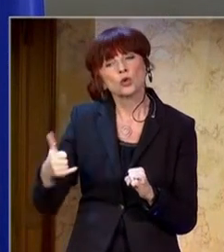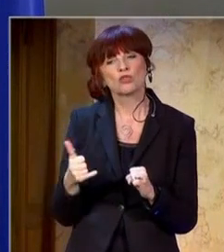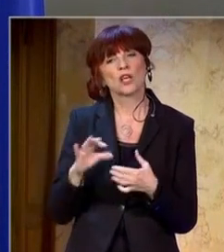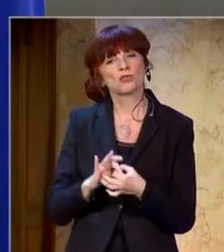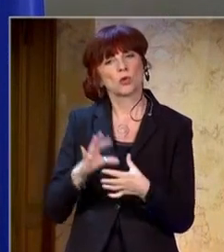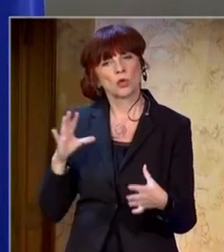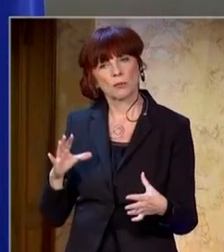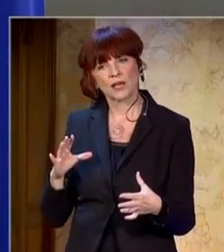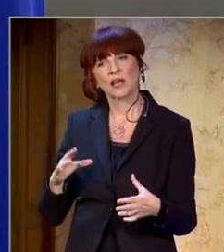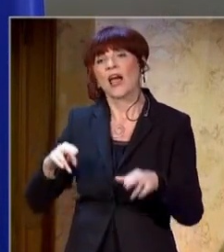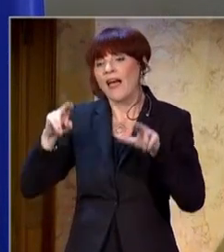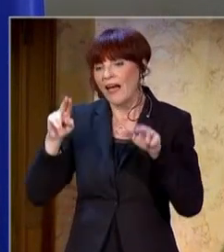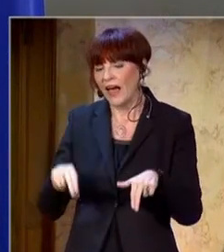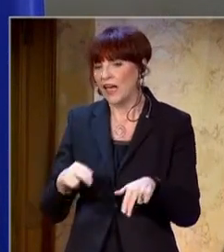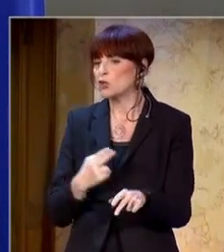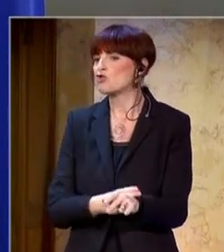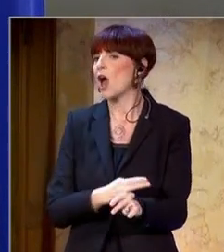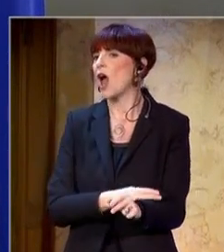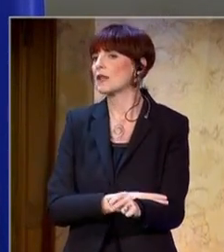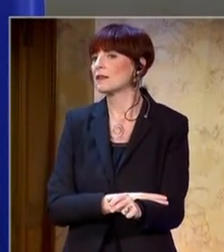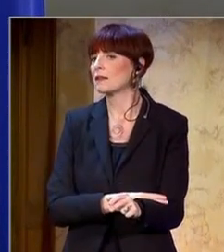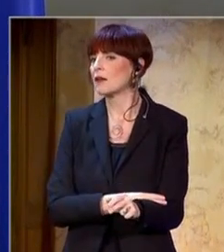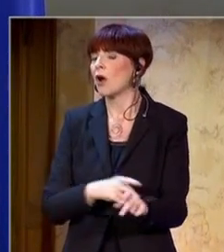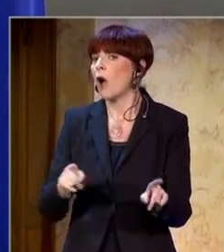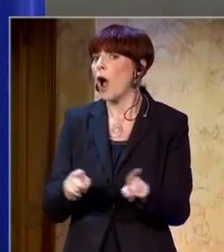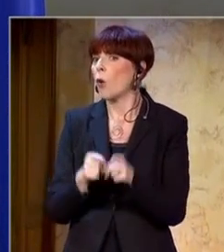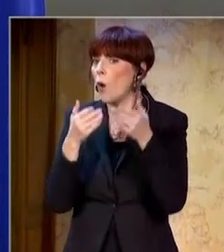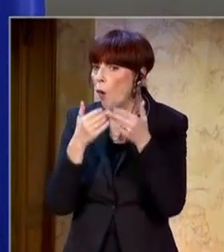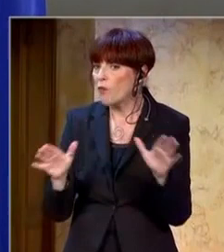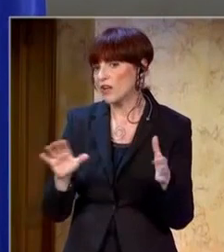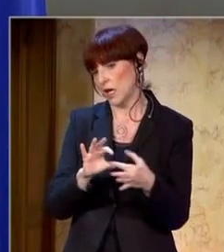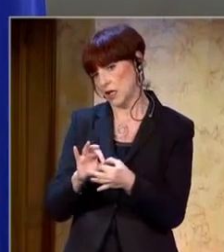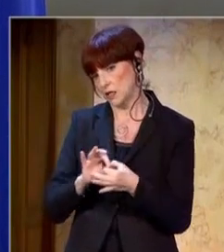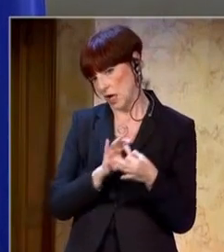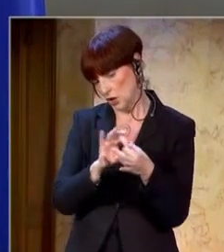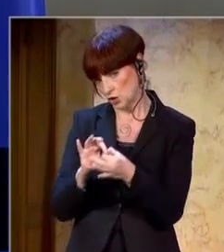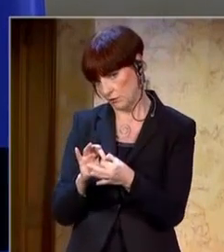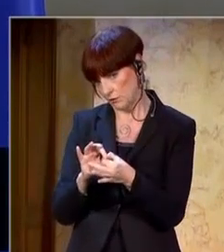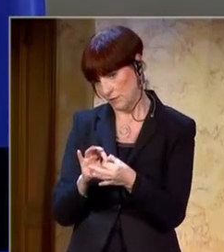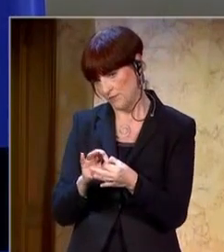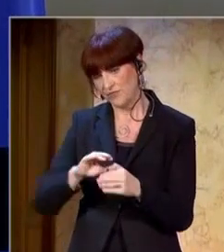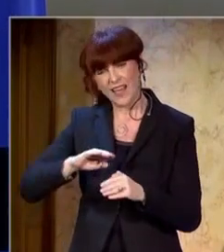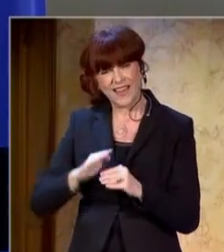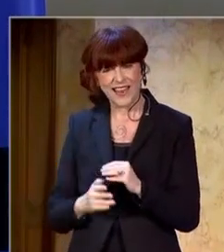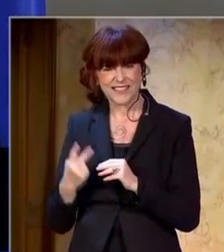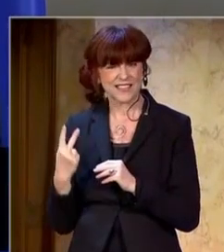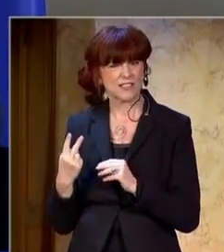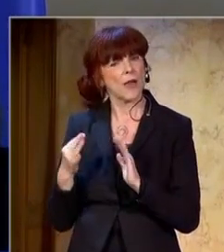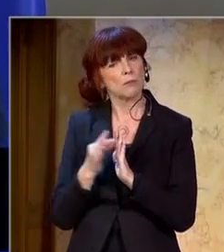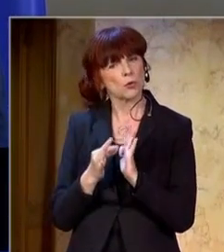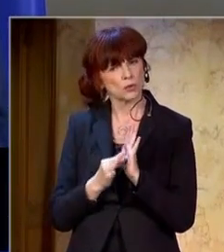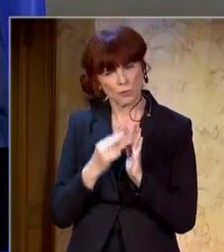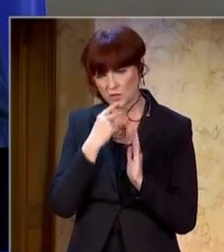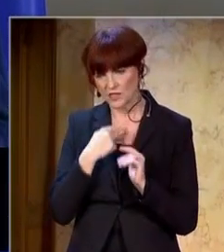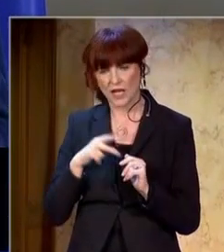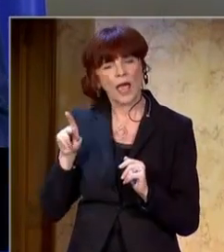ist mir wesentlich, der offenen Gesellschaft bemerken. Ich möchte auf die letzten zwei Punkte eingehen, ganz kurz nur. Kelsen hat